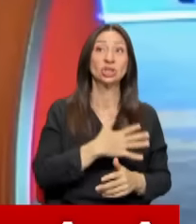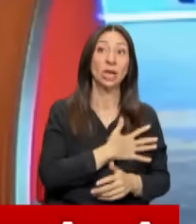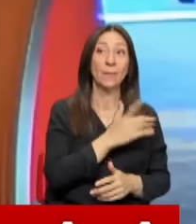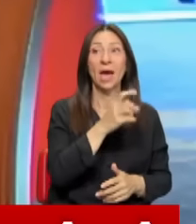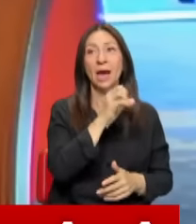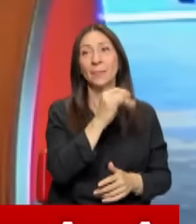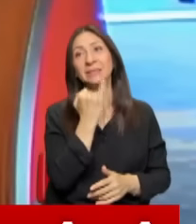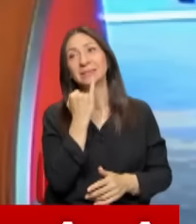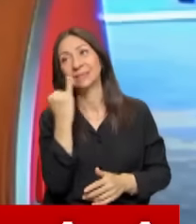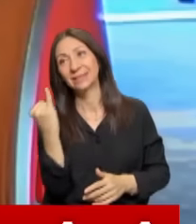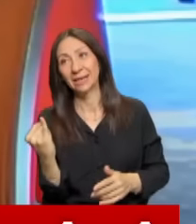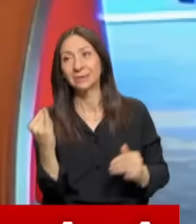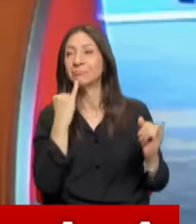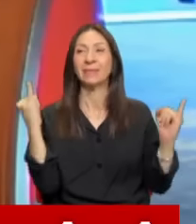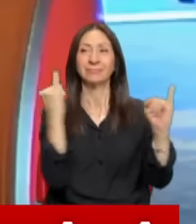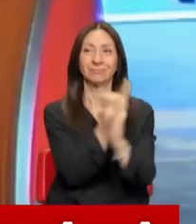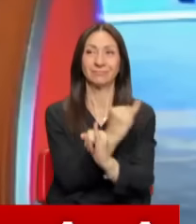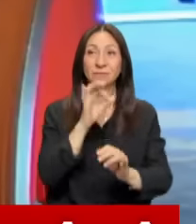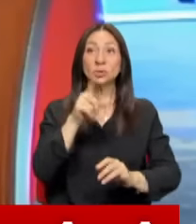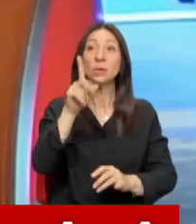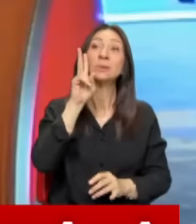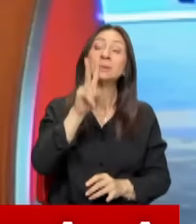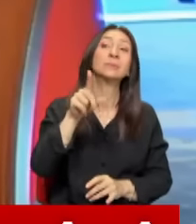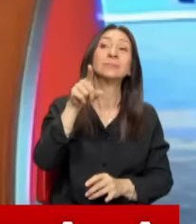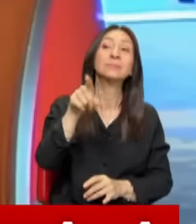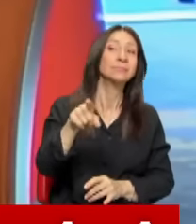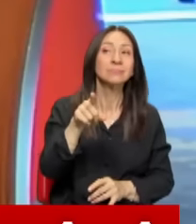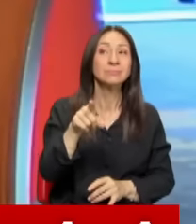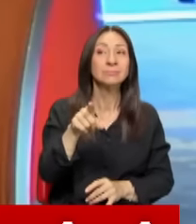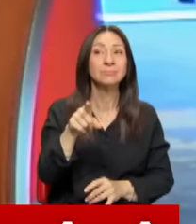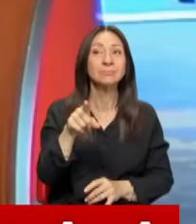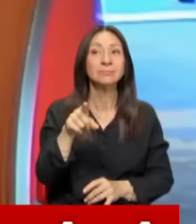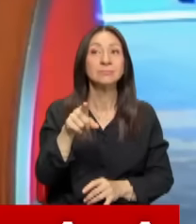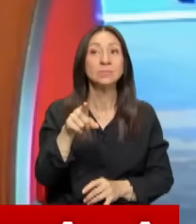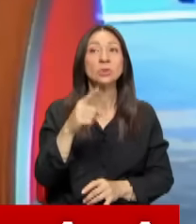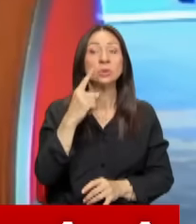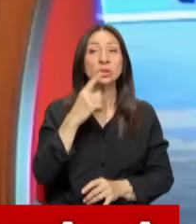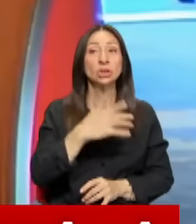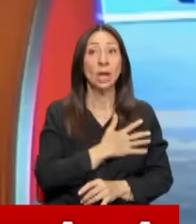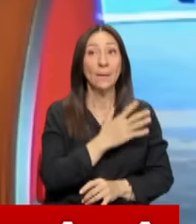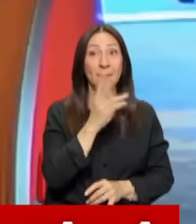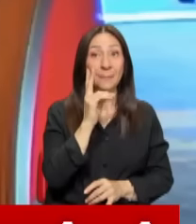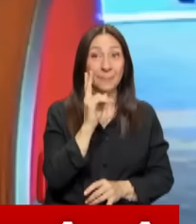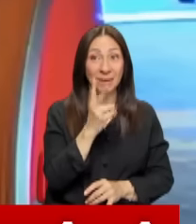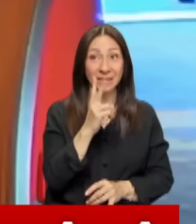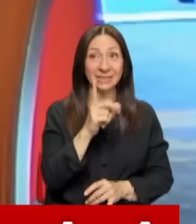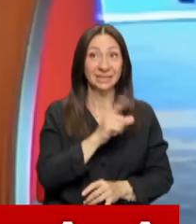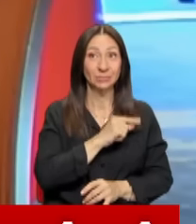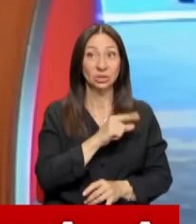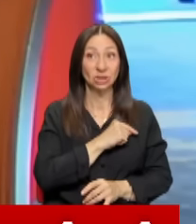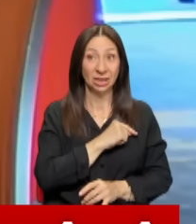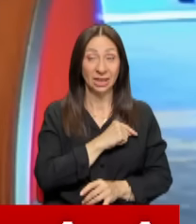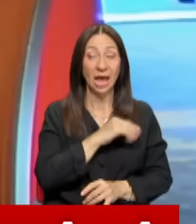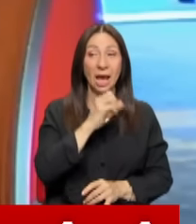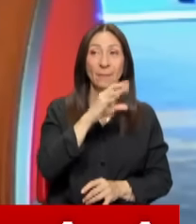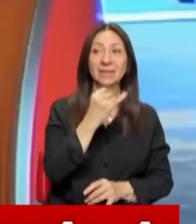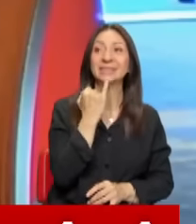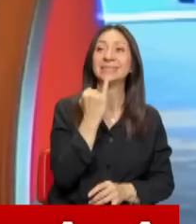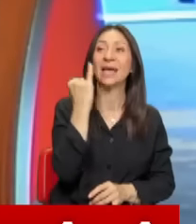CHP AK Parti'yi ziyaret etti. Şu an ekranınıza taşınan görüntülerde Cumhuriyet Halk Partisi temsilcilerinin